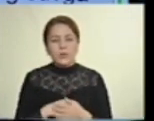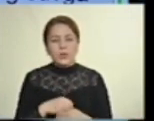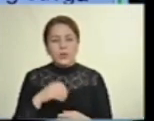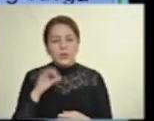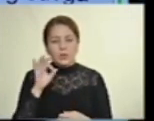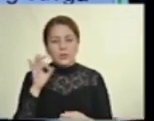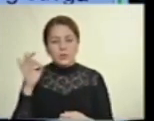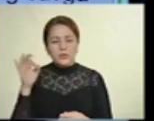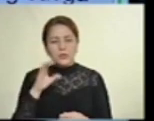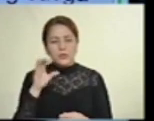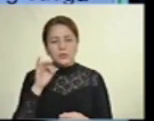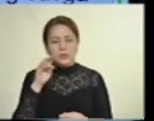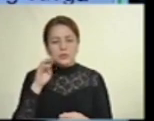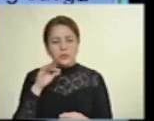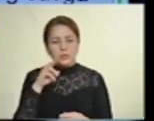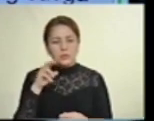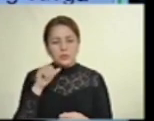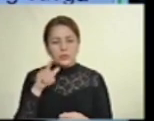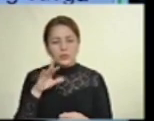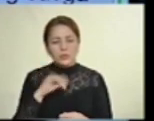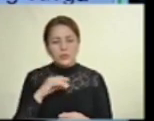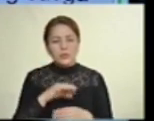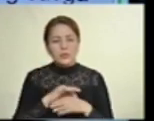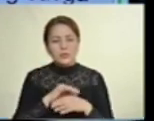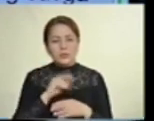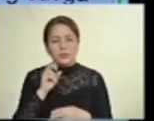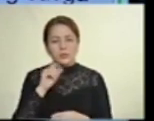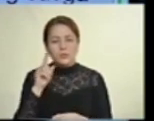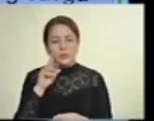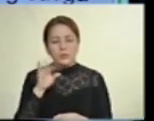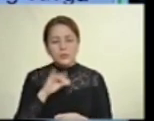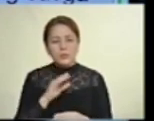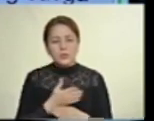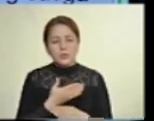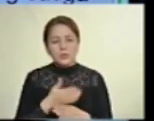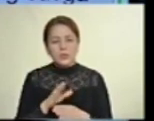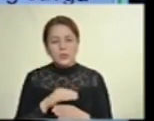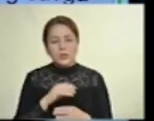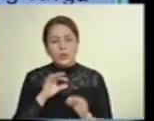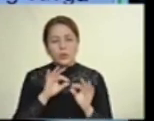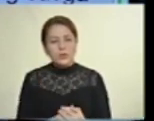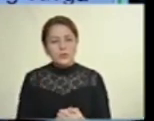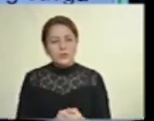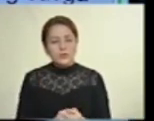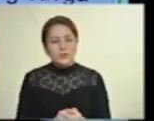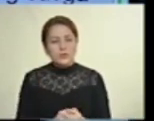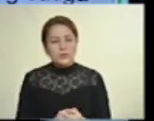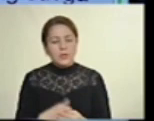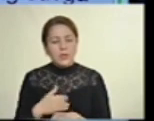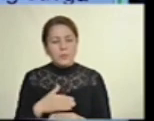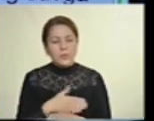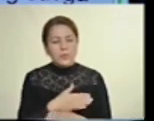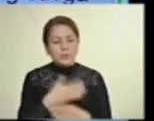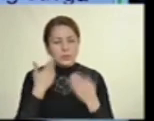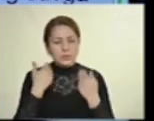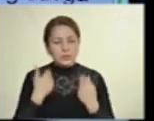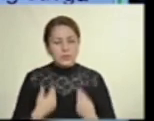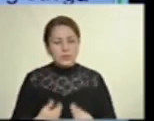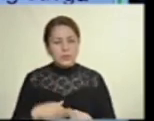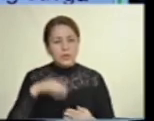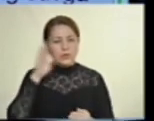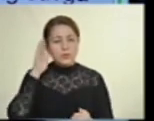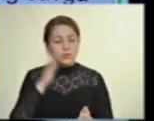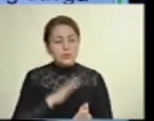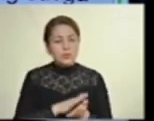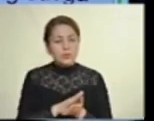Tangachalar sirtidagi teri bezlari ajratib chiqaradigan yupqa shilliq parda baliq tanasining suvga